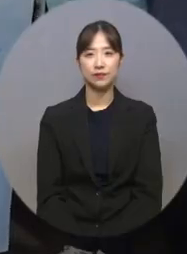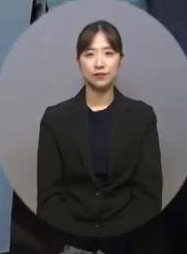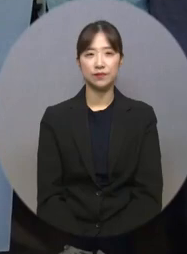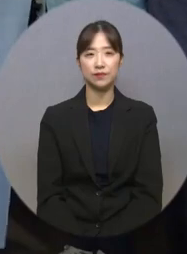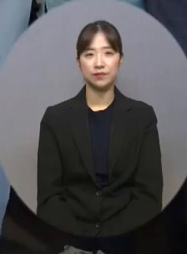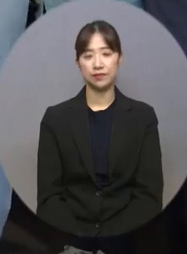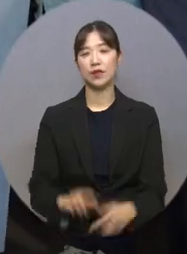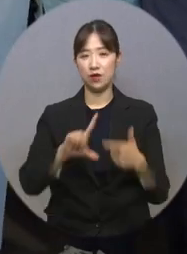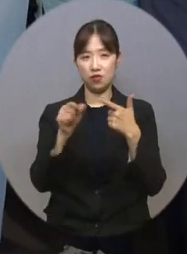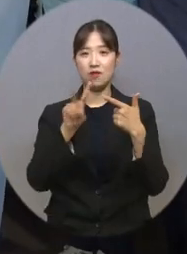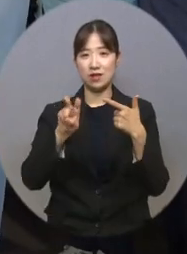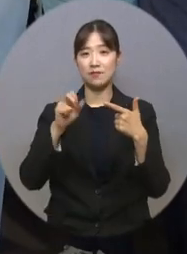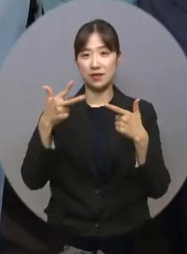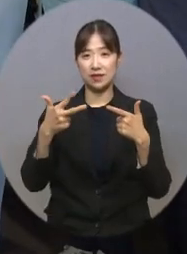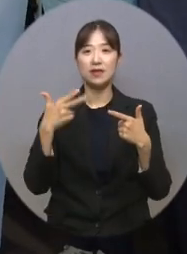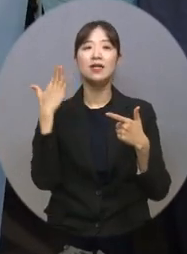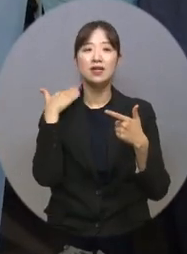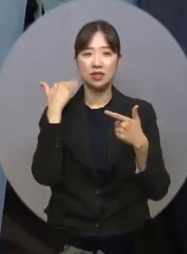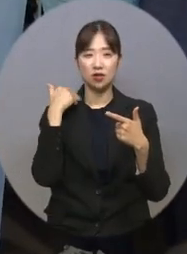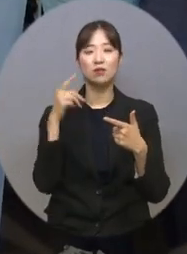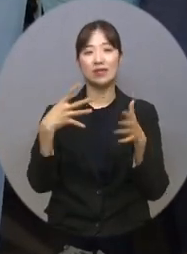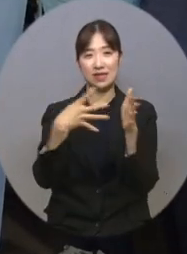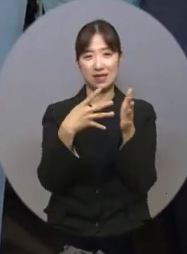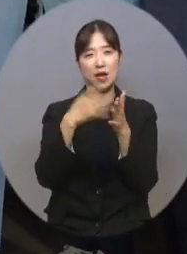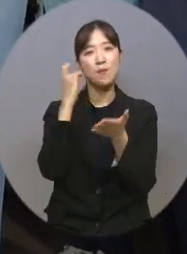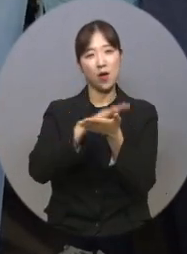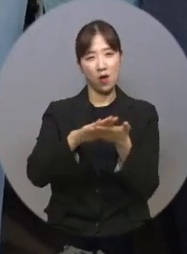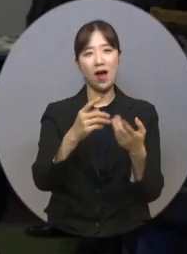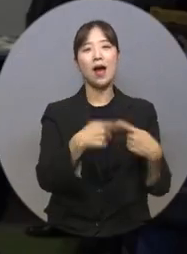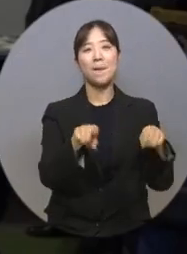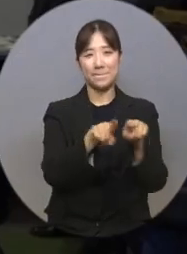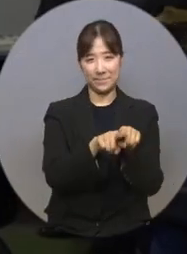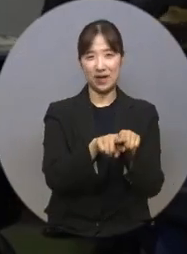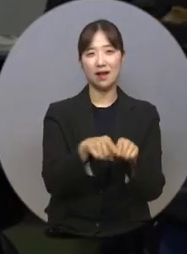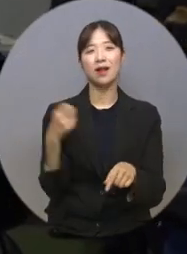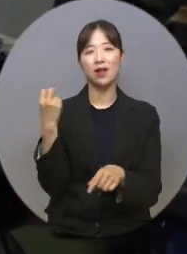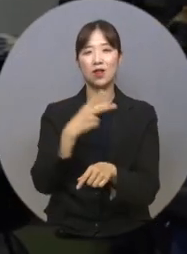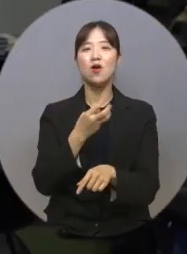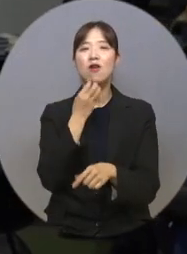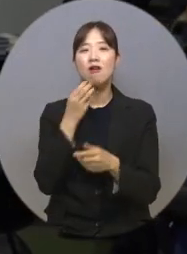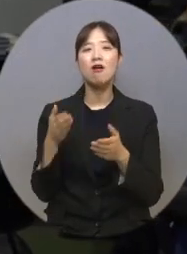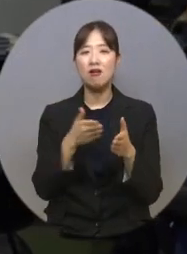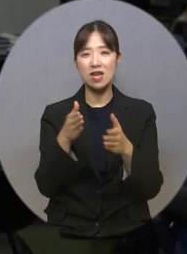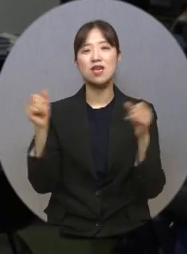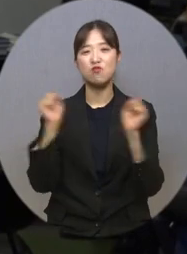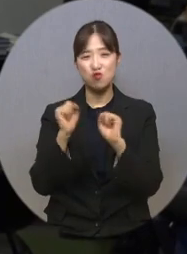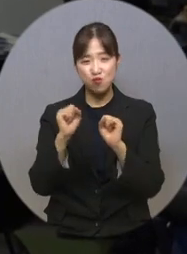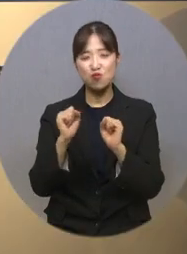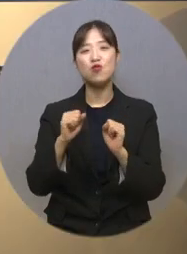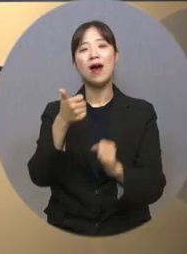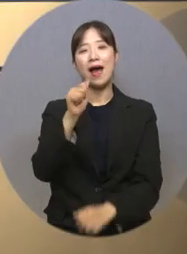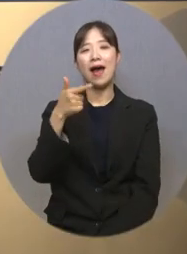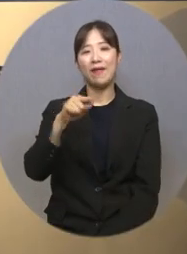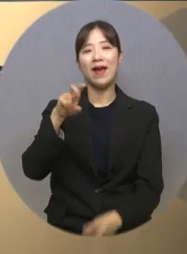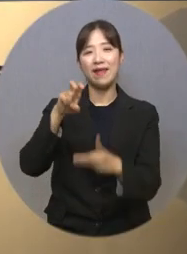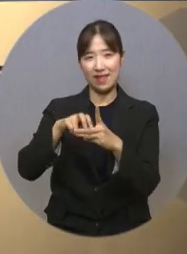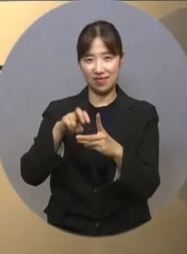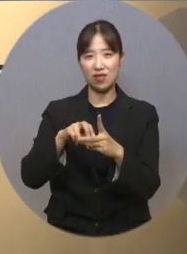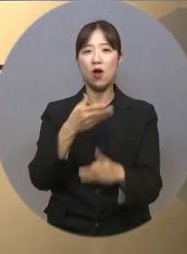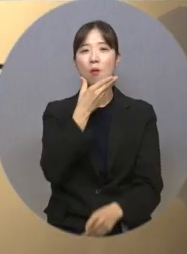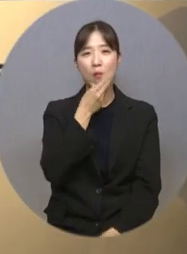지난달 27일 의정부에서는 사단법인 평화와 함께와 경기북부하나센터 공동주관으로 복음,